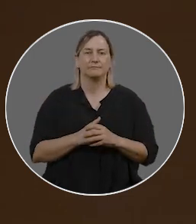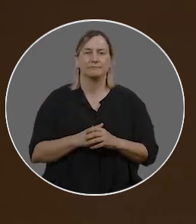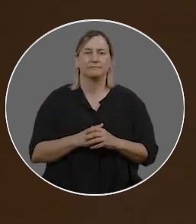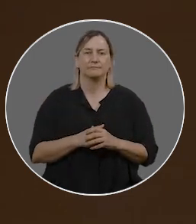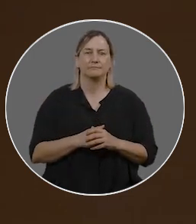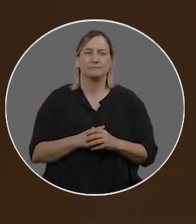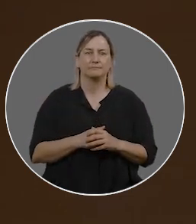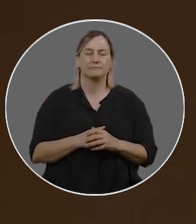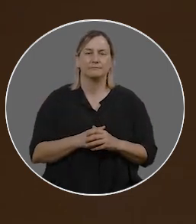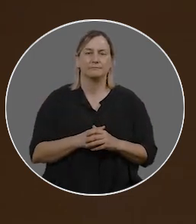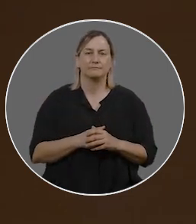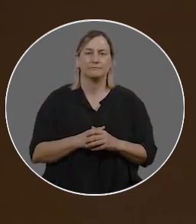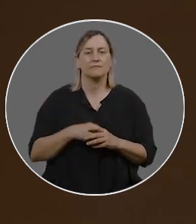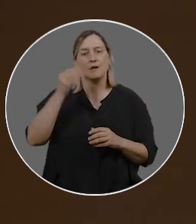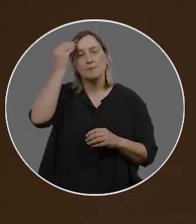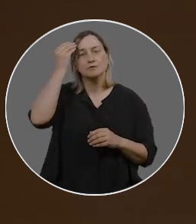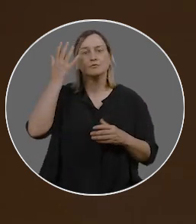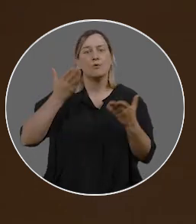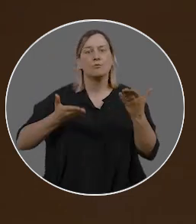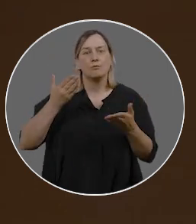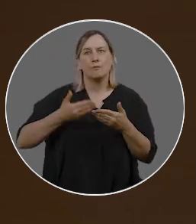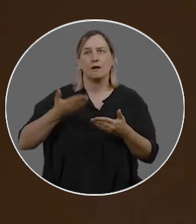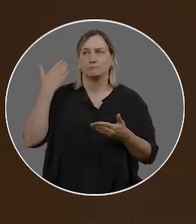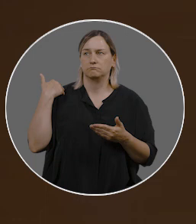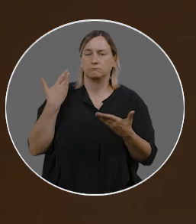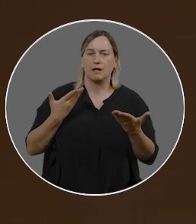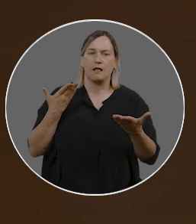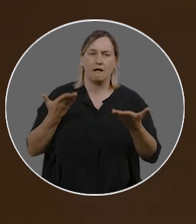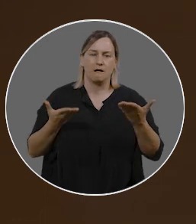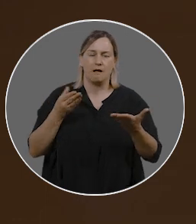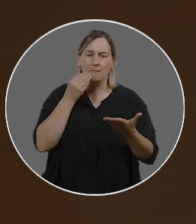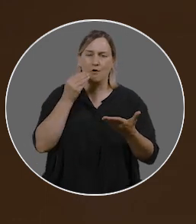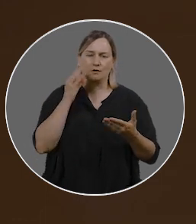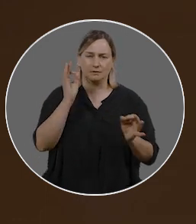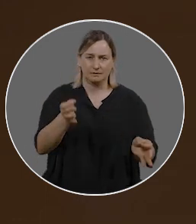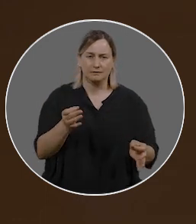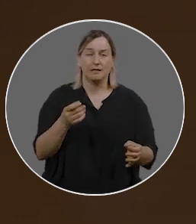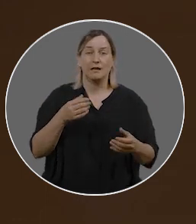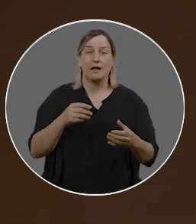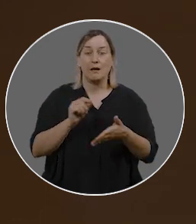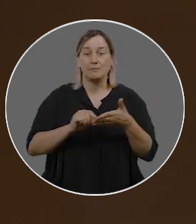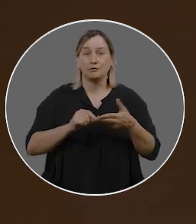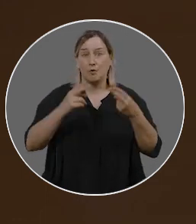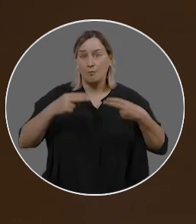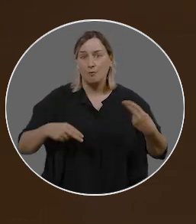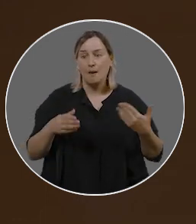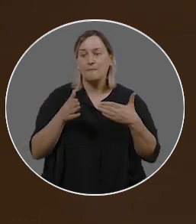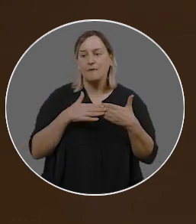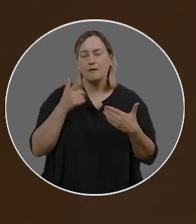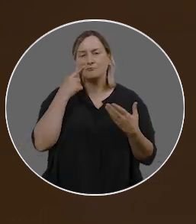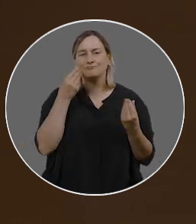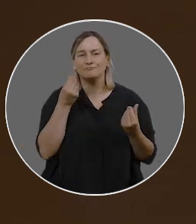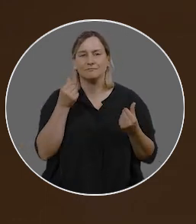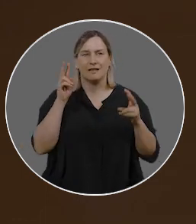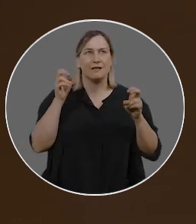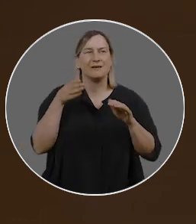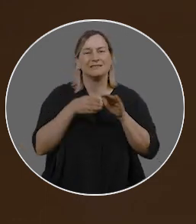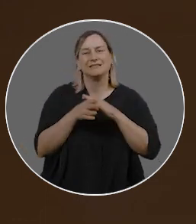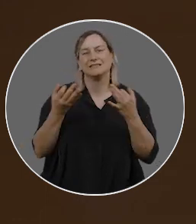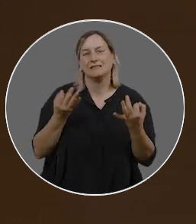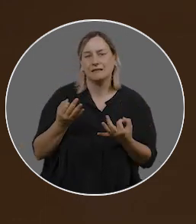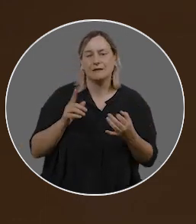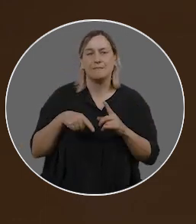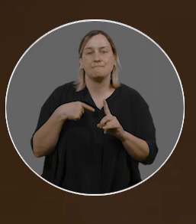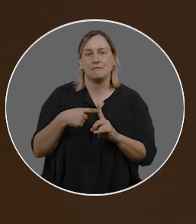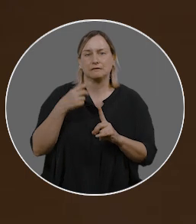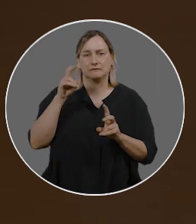crec que hem millorat molt, que les administracions públiques com a mínim els hi sona tot això de l'accessibilitat i a més ja